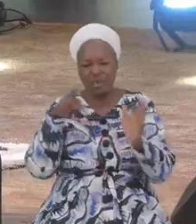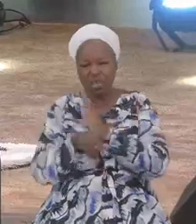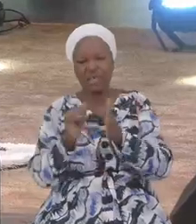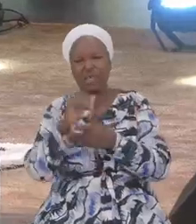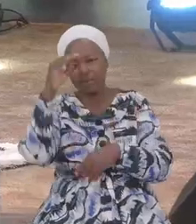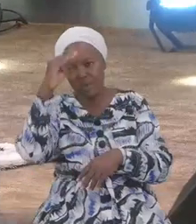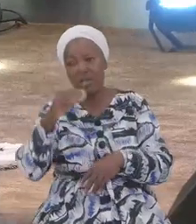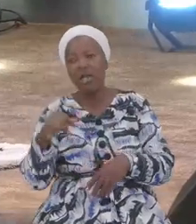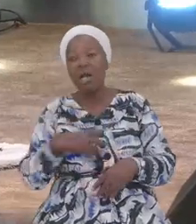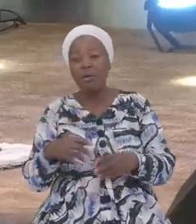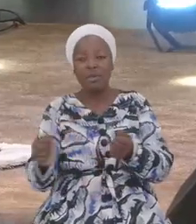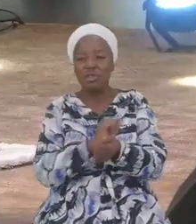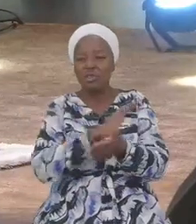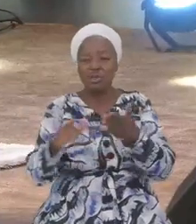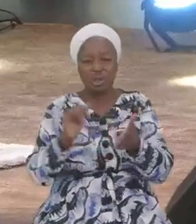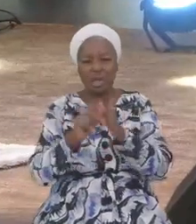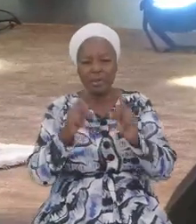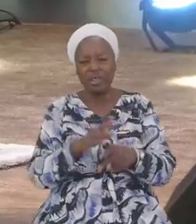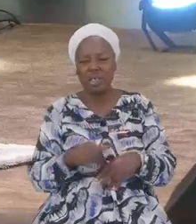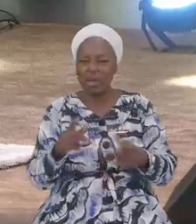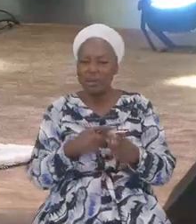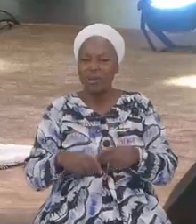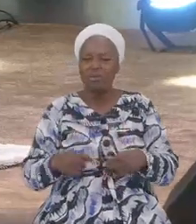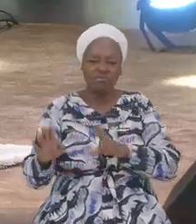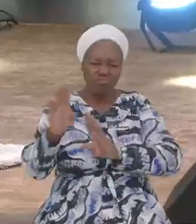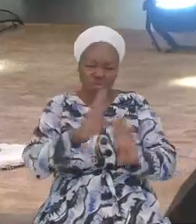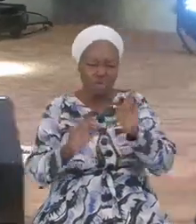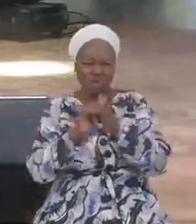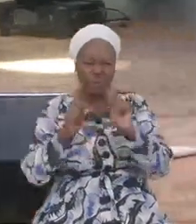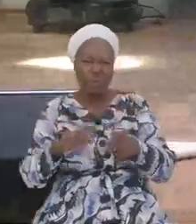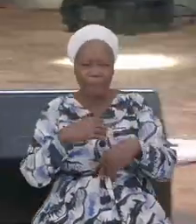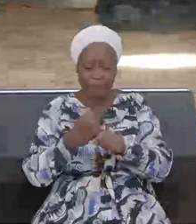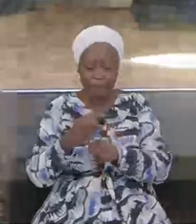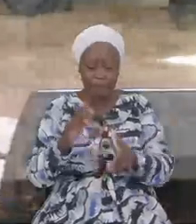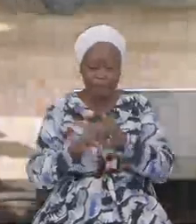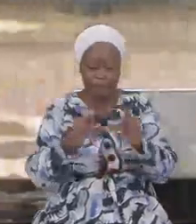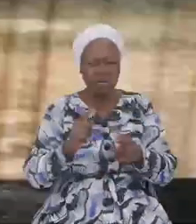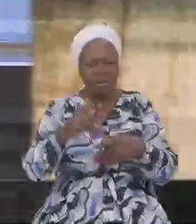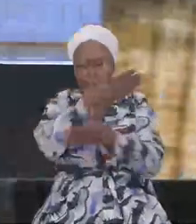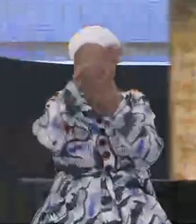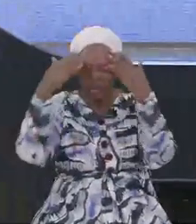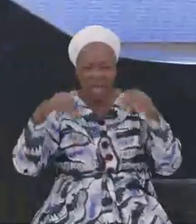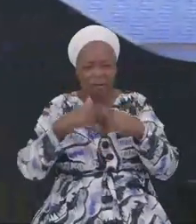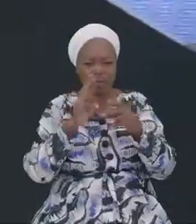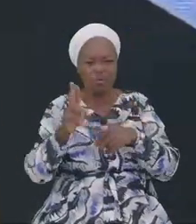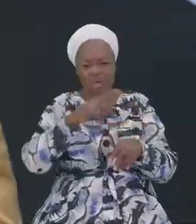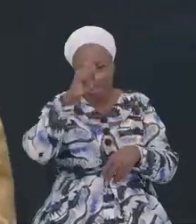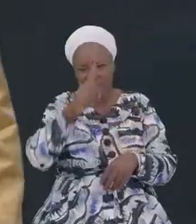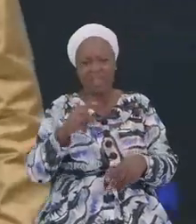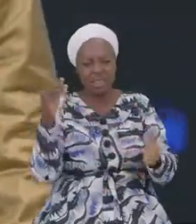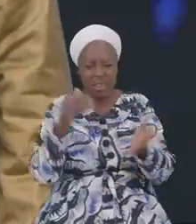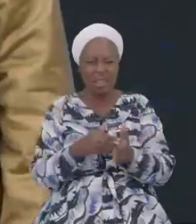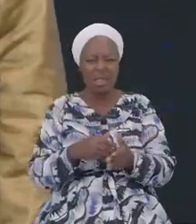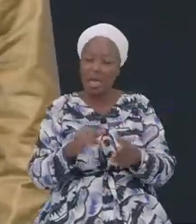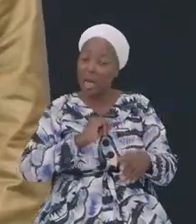cette personne. Je vais tuer, je vais le balayer, je vais l'esterner, je vais le torturer. Je vais l'amener à oublier qu'il perde son